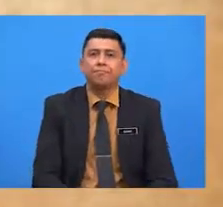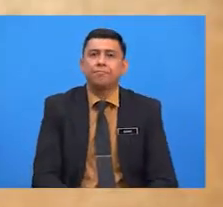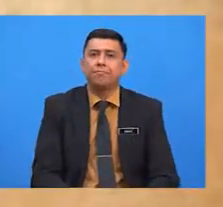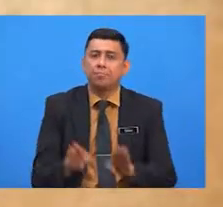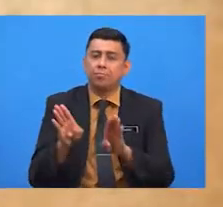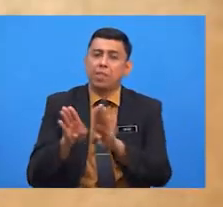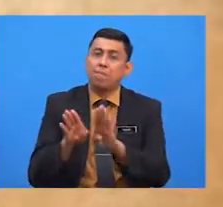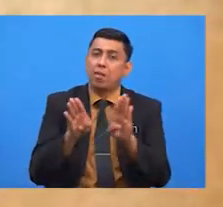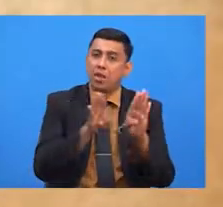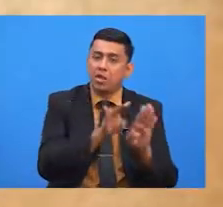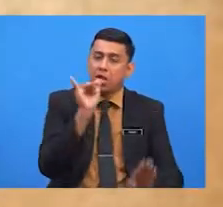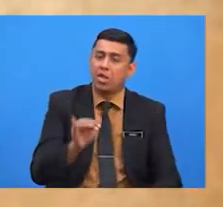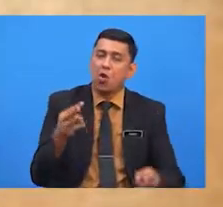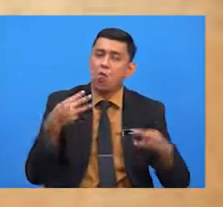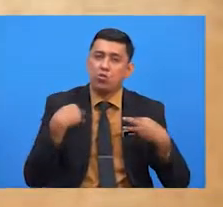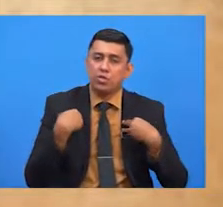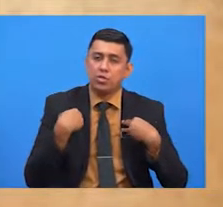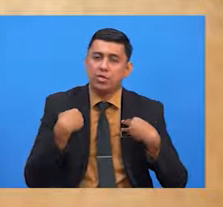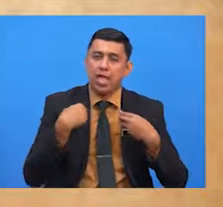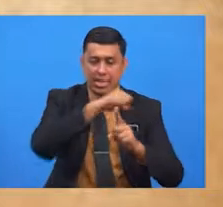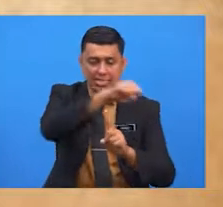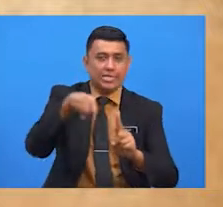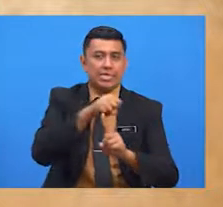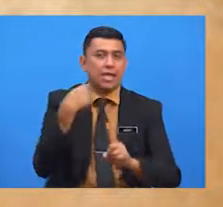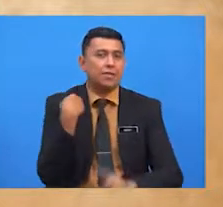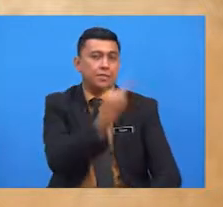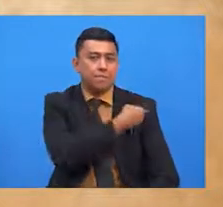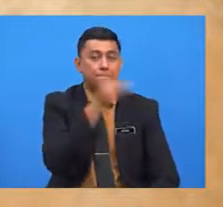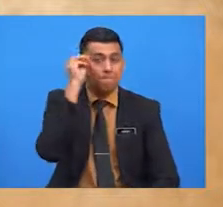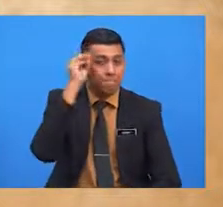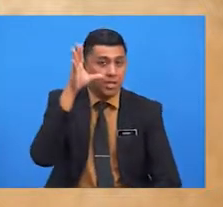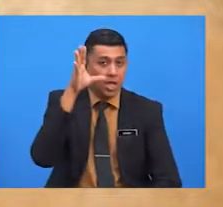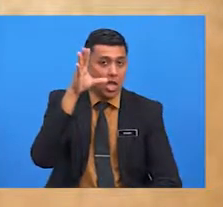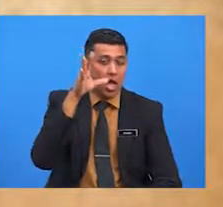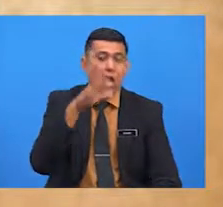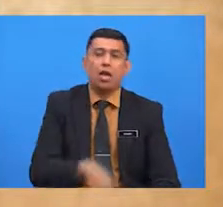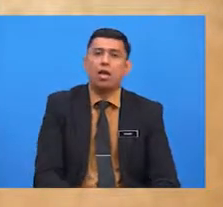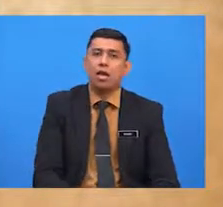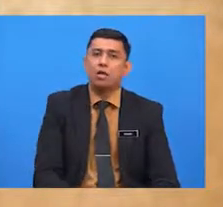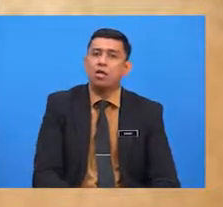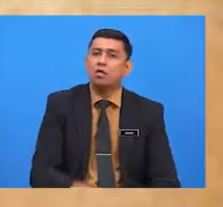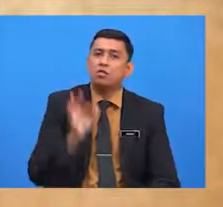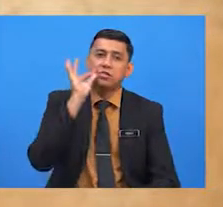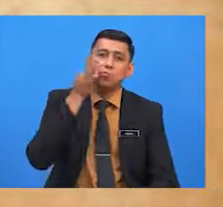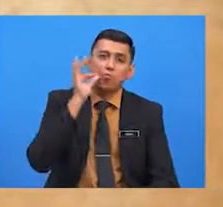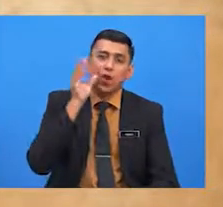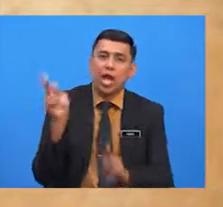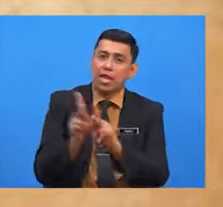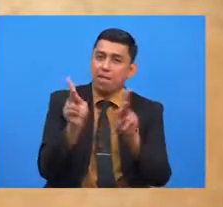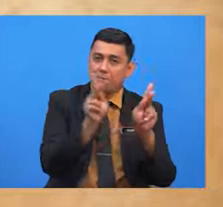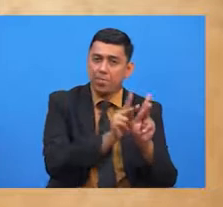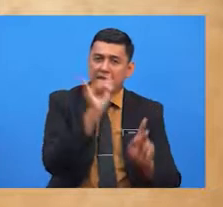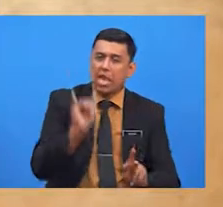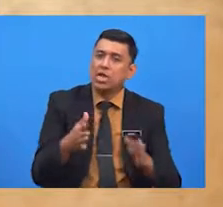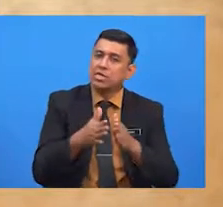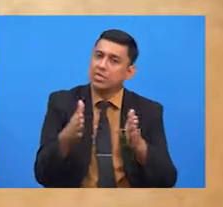Bandar-bandar yang wujud di sekitar kita juga berkembang daripada sebuah perkampungan yang